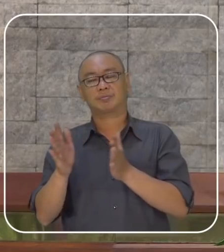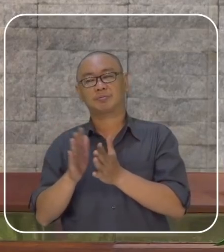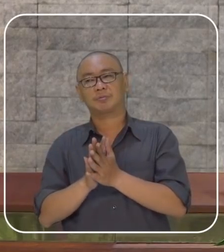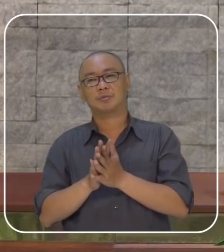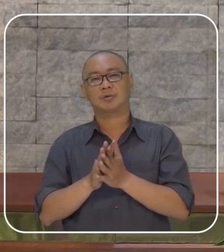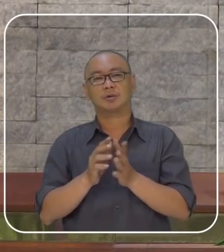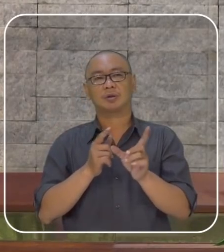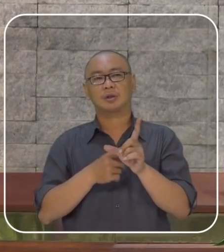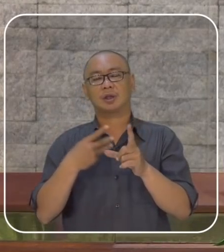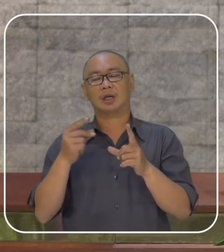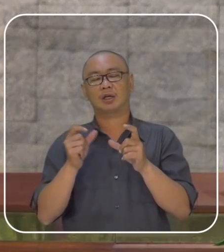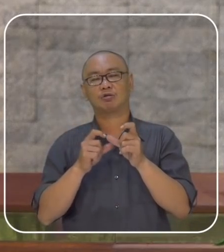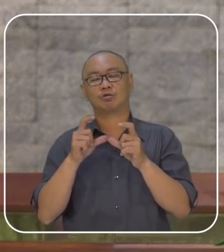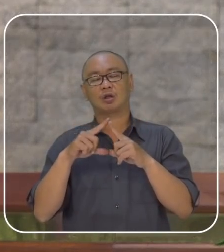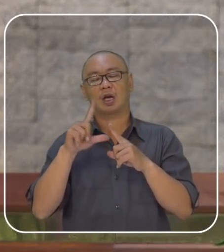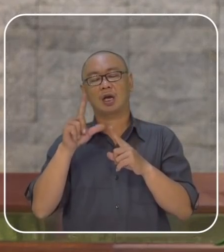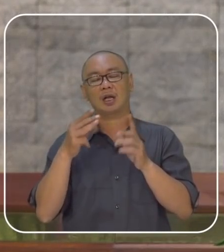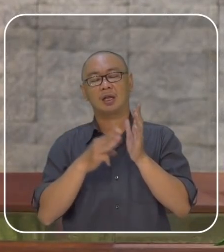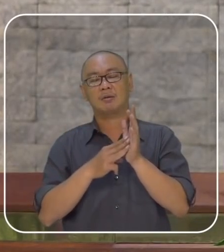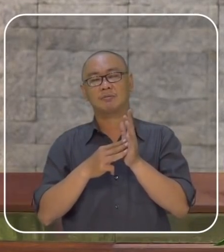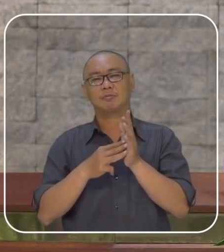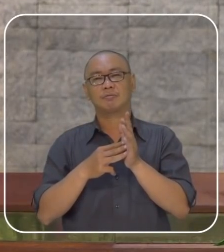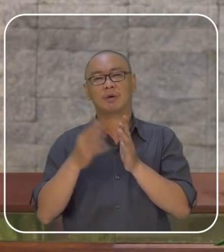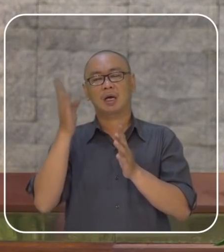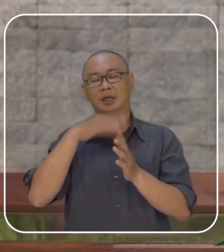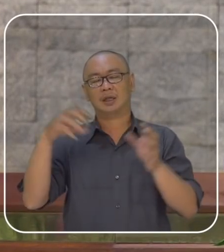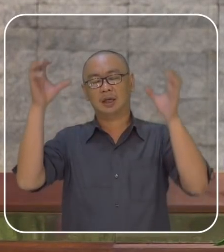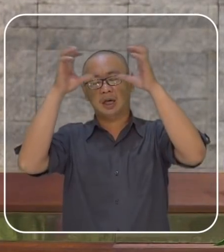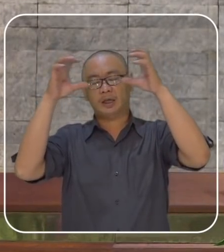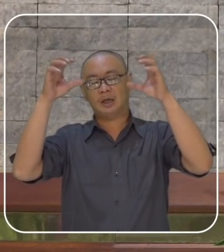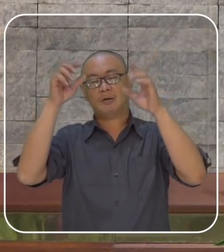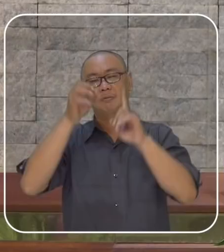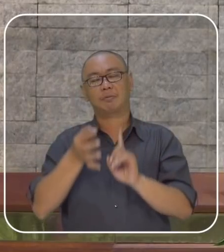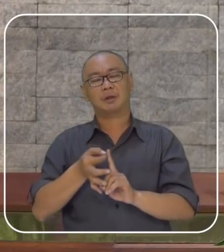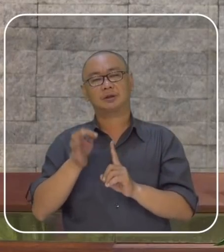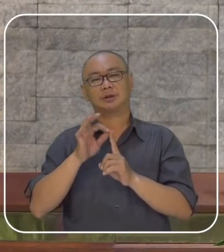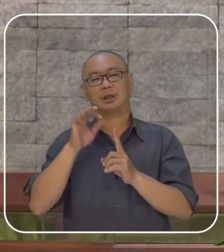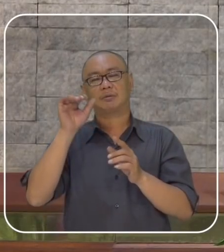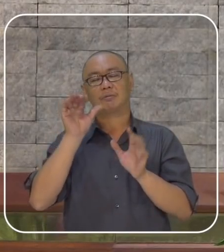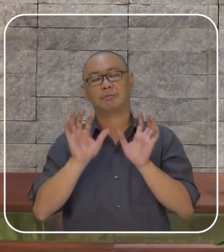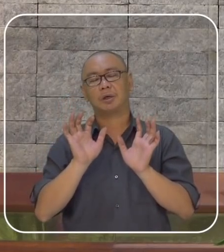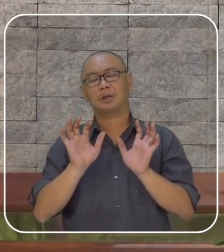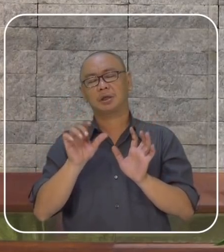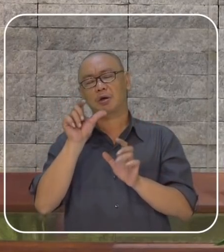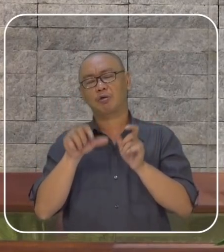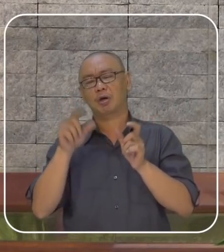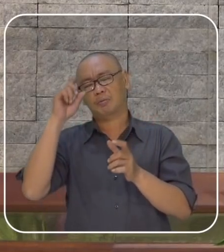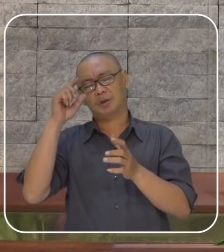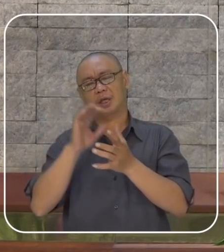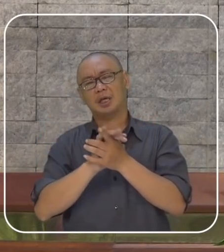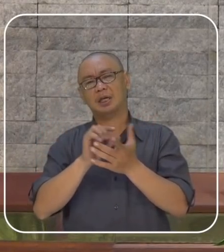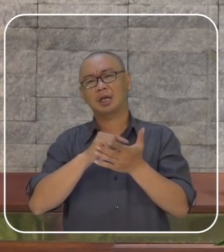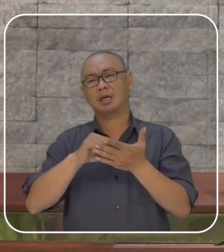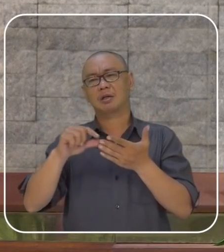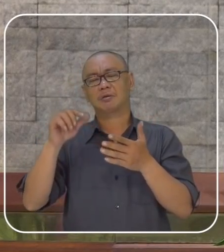di Yerusalem selama hari raya Paskah, banyak orang percaya dalam namanya karena